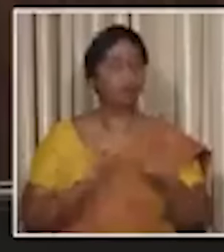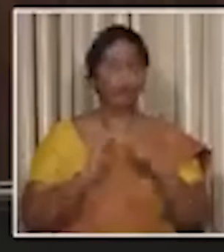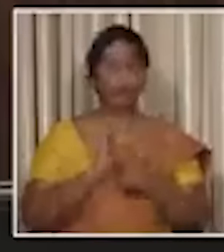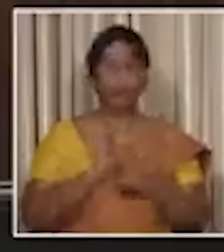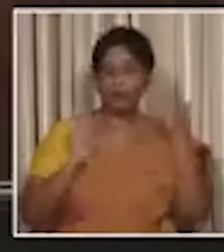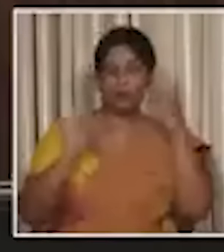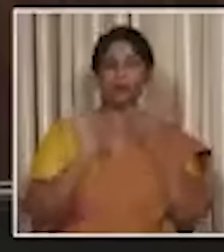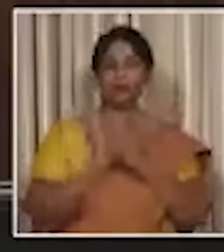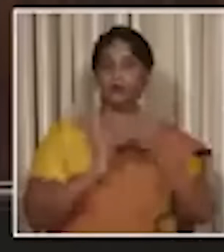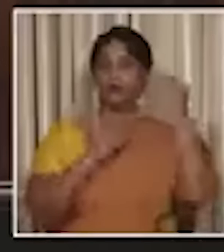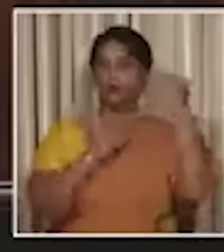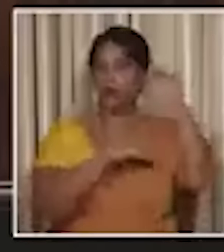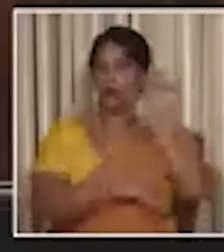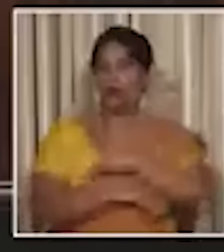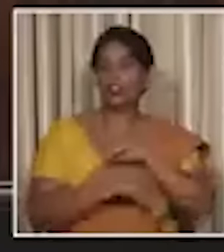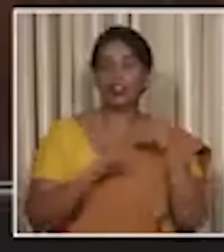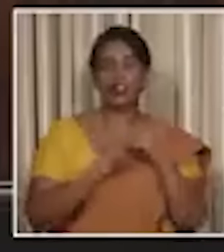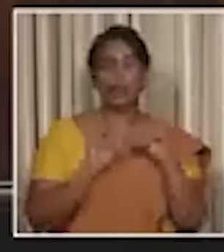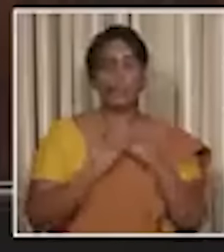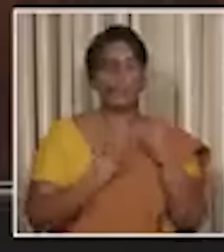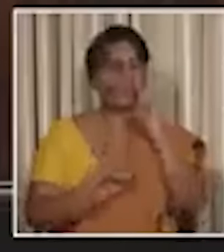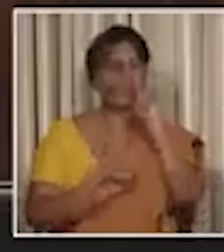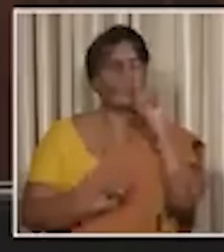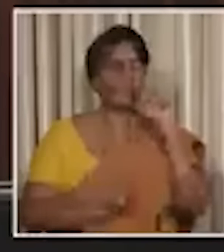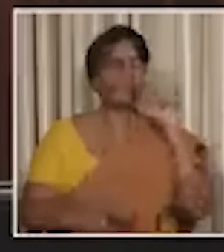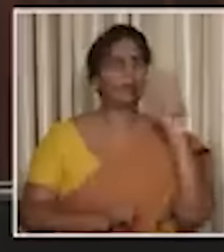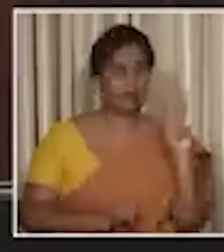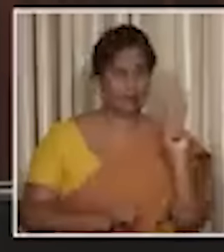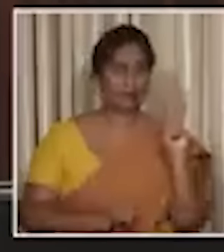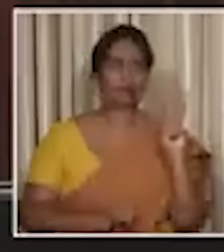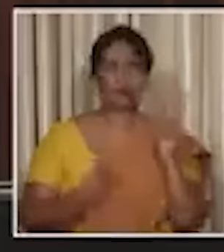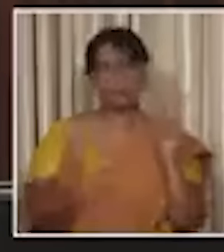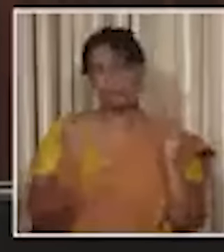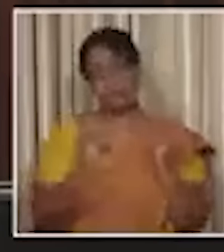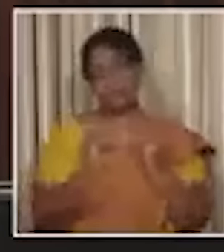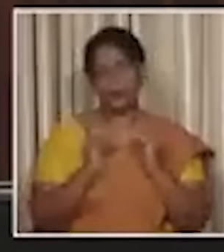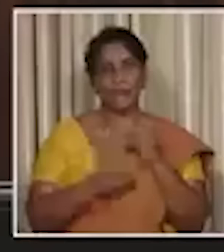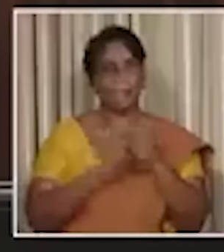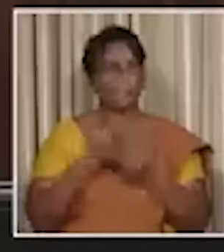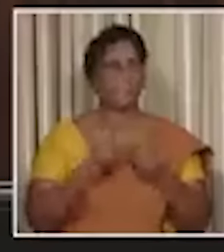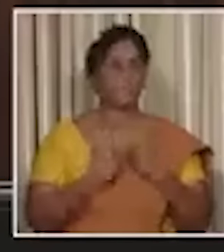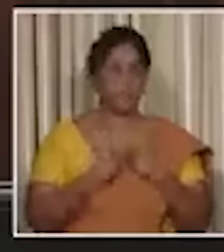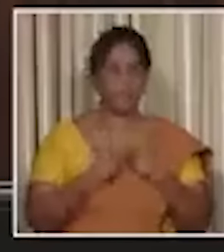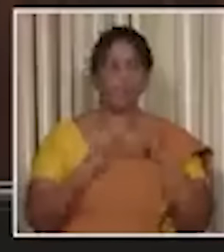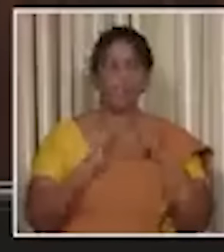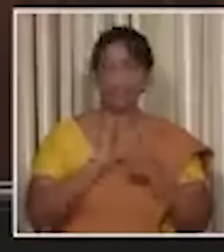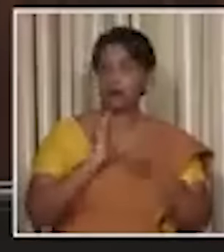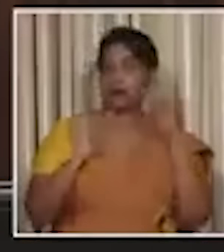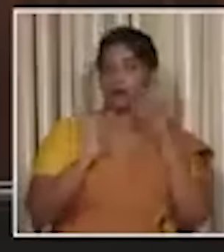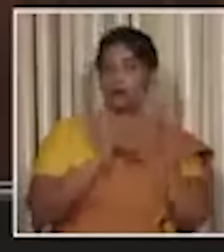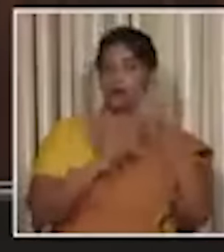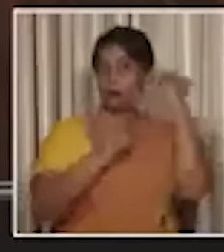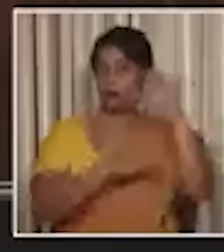பங்களிப்பை நல்க அவர் முன் வந்திருக்கின்றார். அவர் அந்த அமைச்சின் செயலாளராகவும் ICT நிறுவனத்தின்